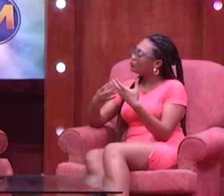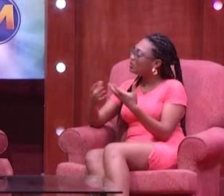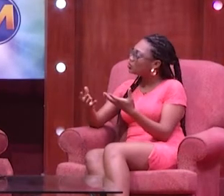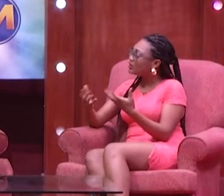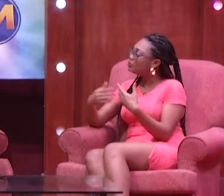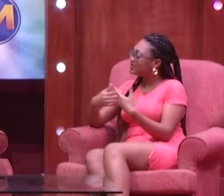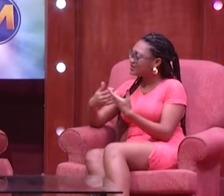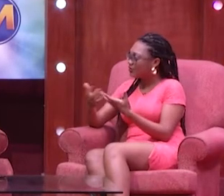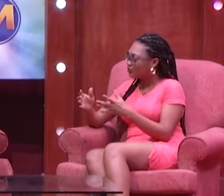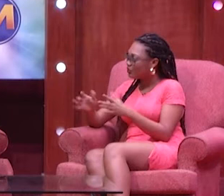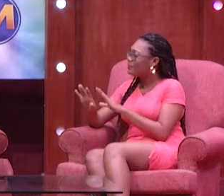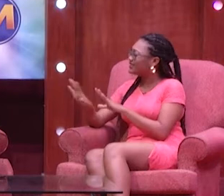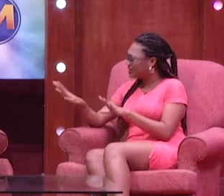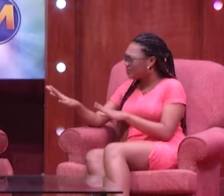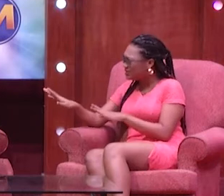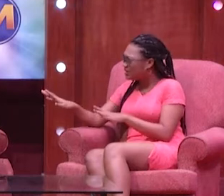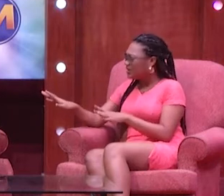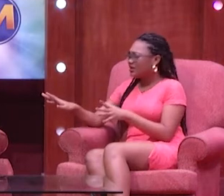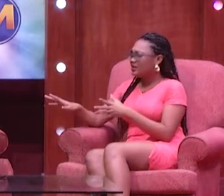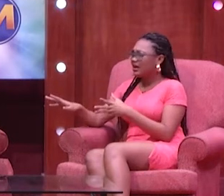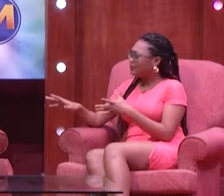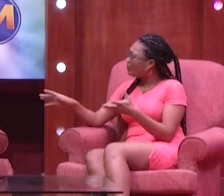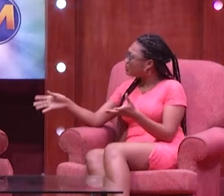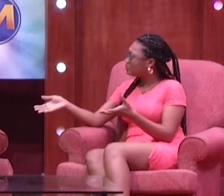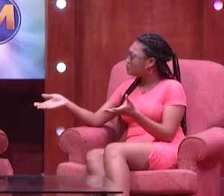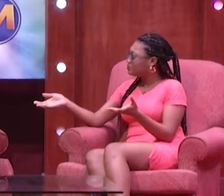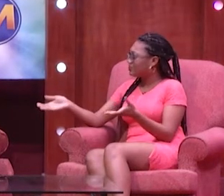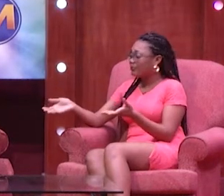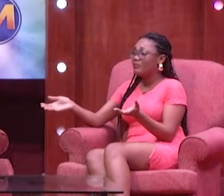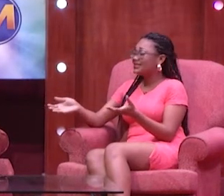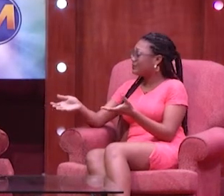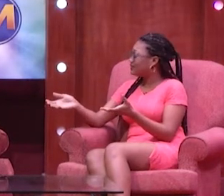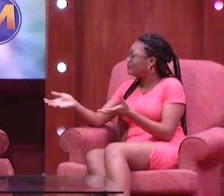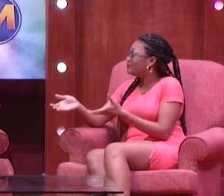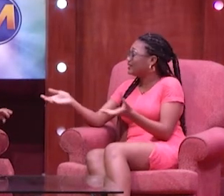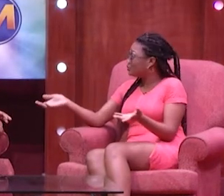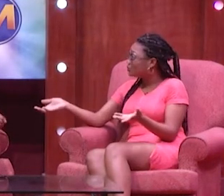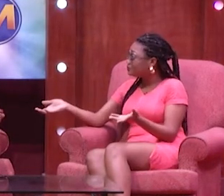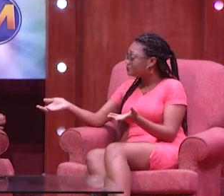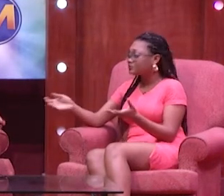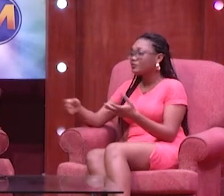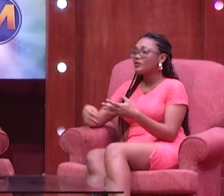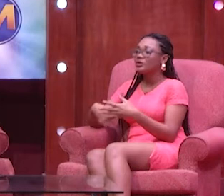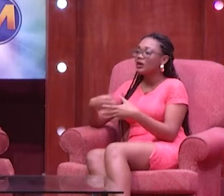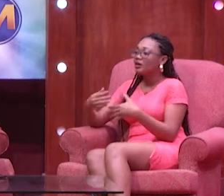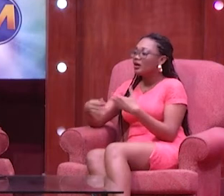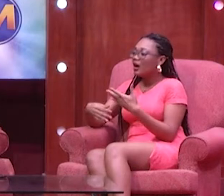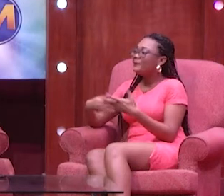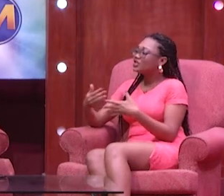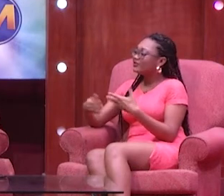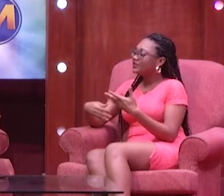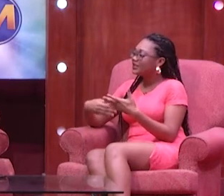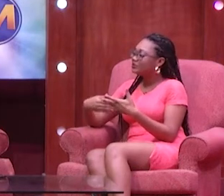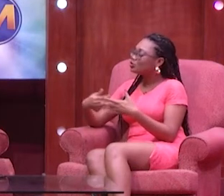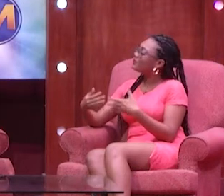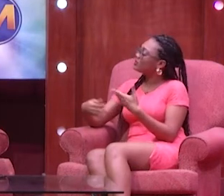de paraître au grand jour et montrer ça à vous. Pas de gain en pile et à l'époque. Pas de gain en pile à l'époque. Pour ne pas dire pas de gain, pas de gain du tout. Pas de gain en pile à l'époque. Donc, en pile,